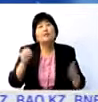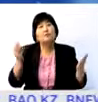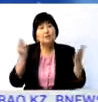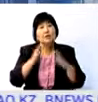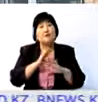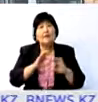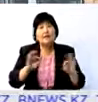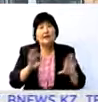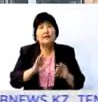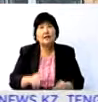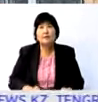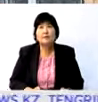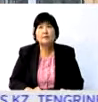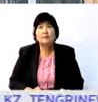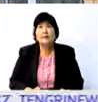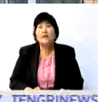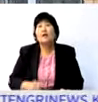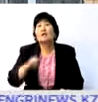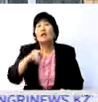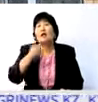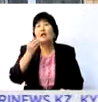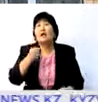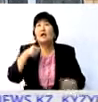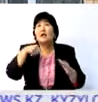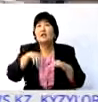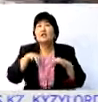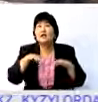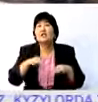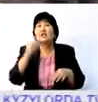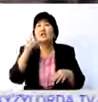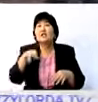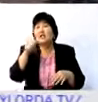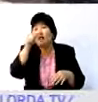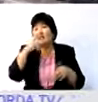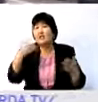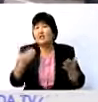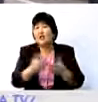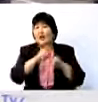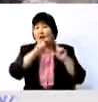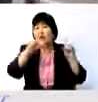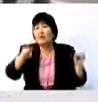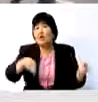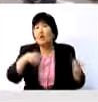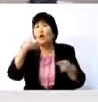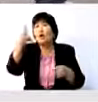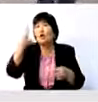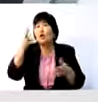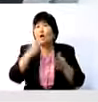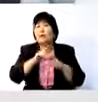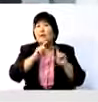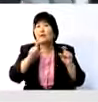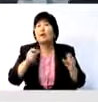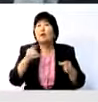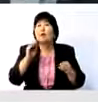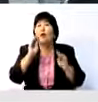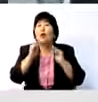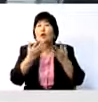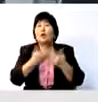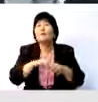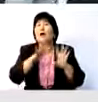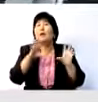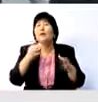материалы. Жалағаш аудандық ішкі істер бөлімі шілде айында жаңа ғимаратқа көшірілді. Үш қабаттан тұратын нысанда құрал жабдықтардың